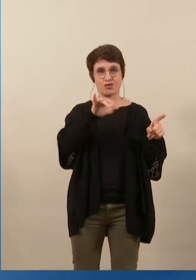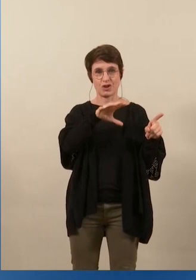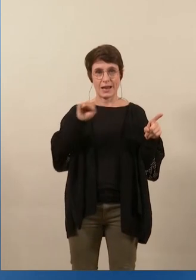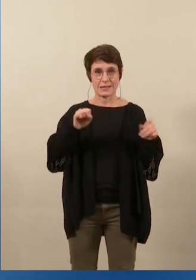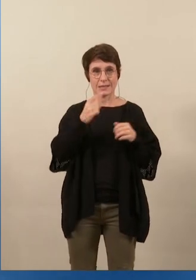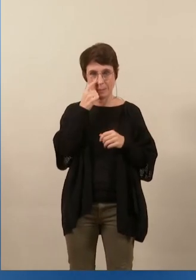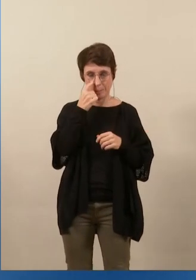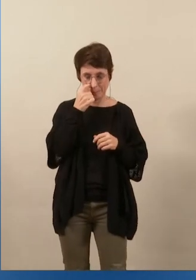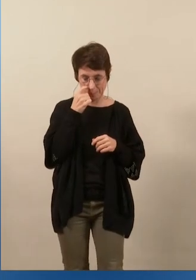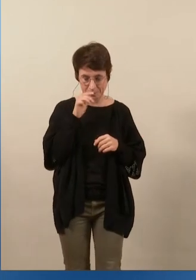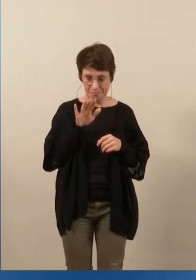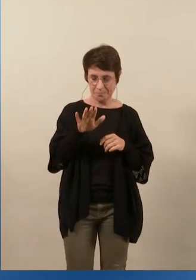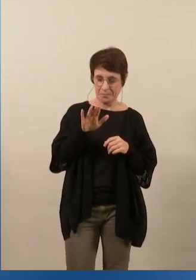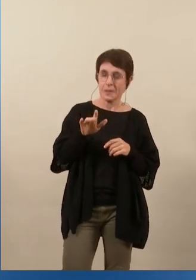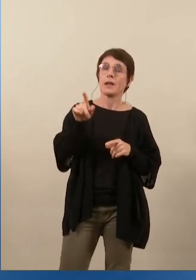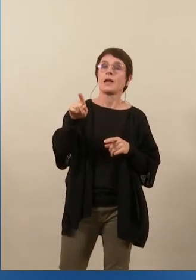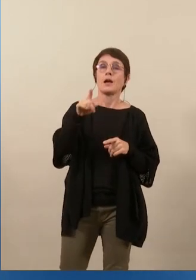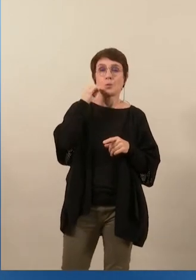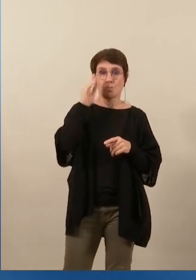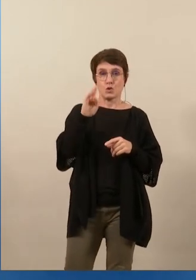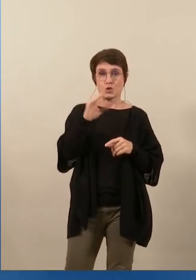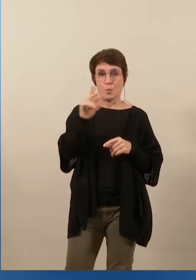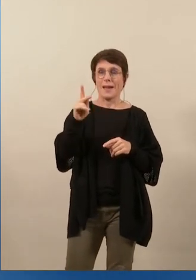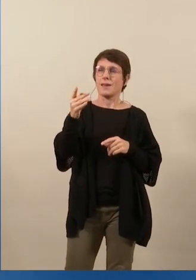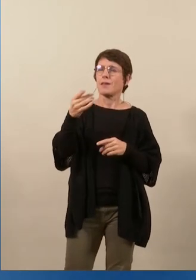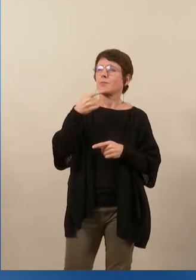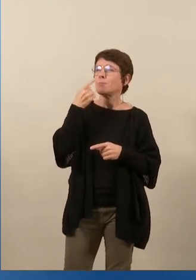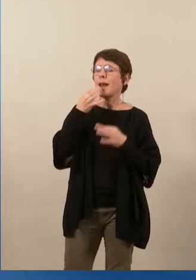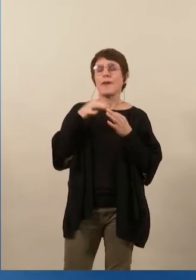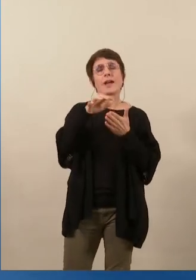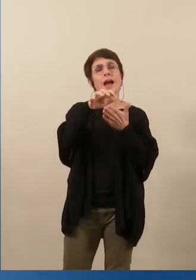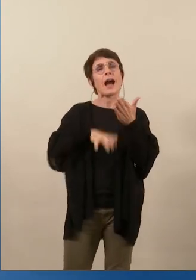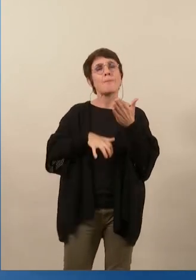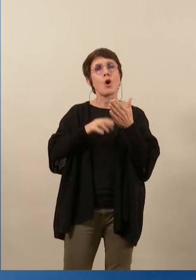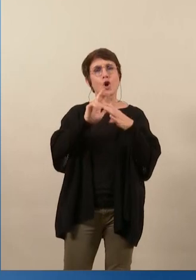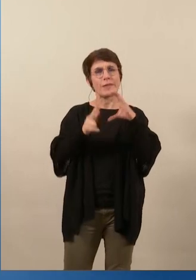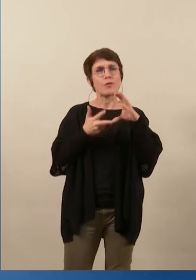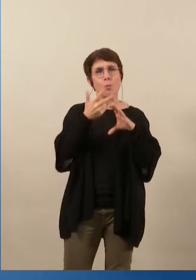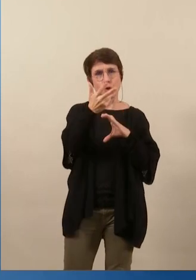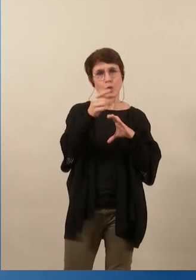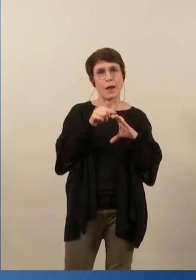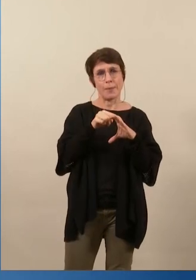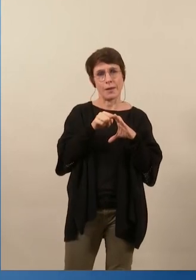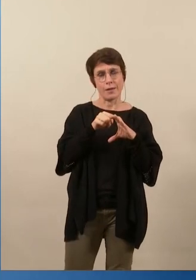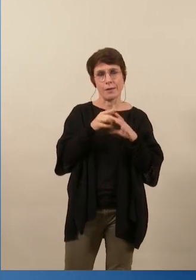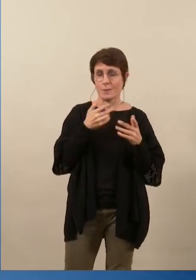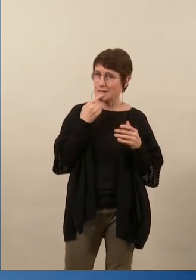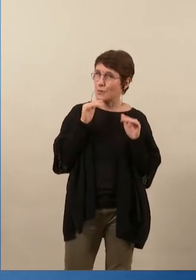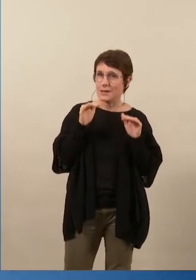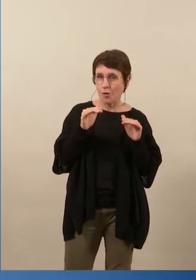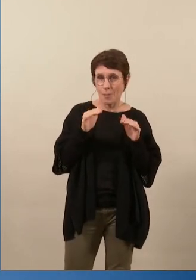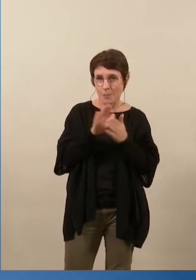qu'est un rapport développement durable et pour ça voilà je je le rapport développement durable c'est quand même un bilan d'activité